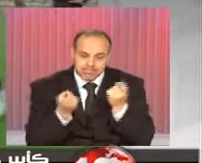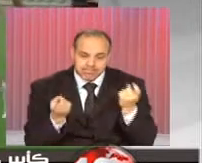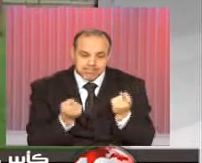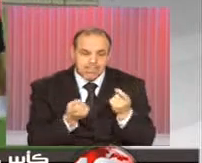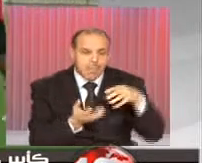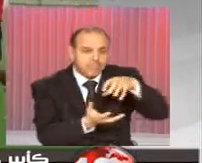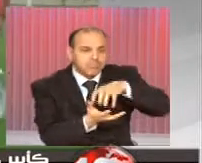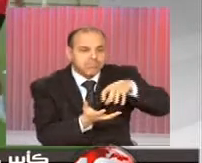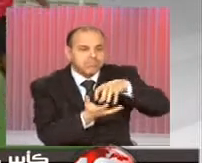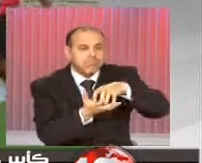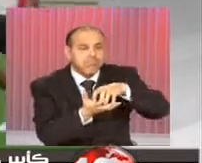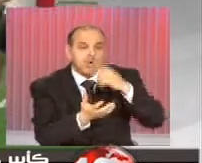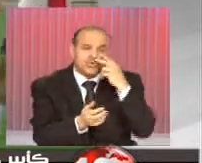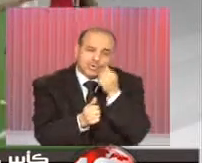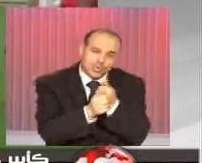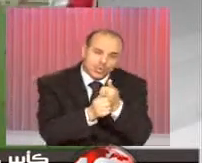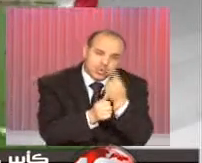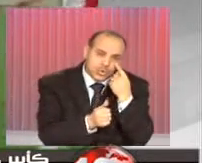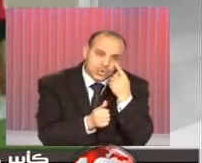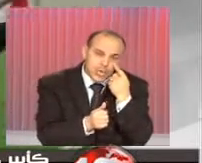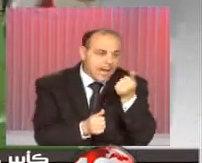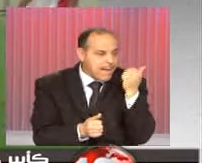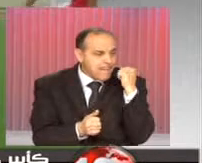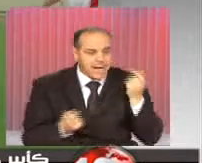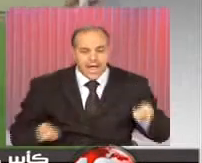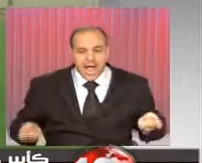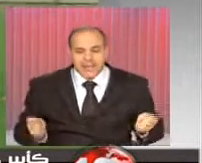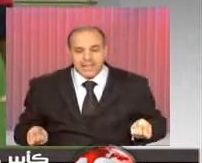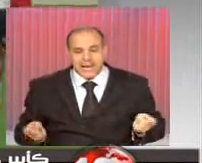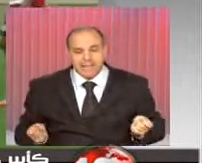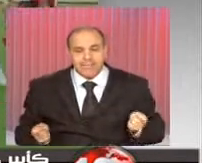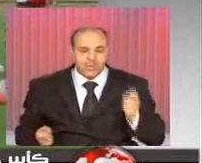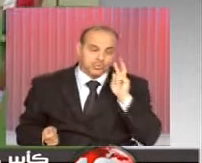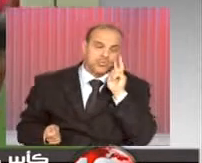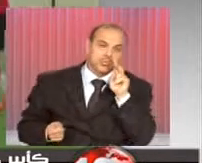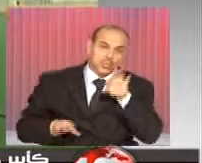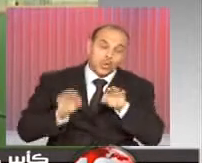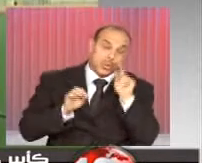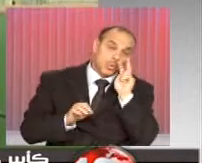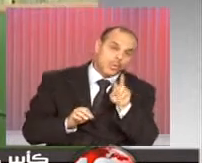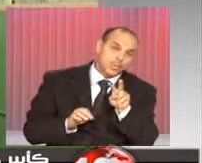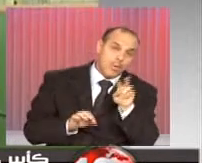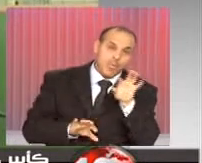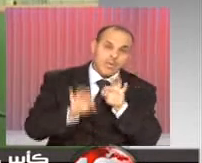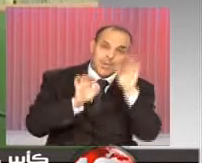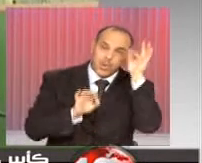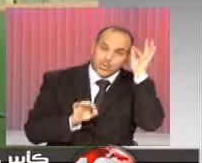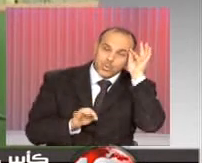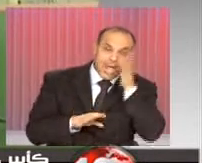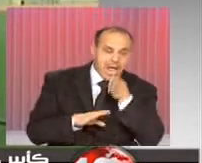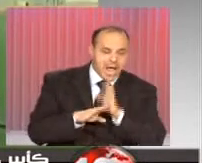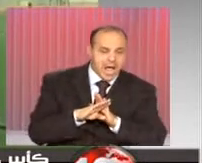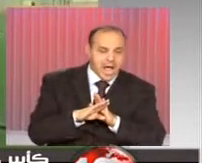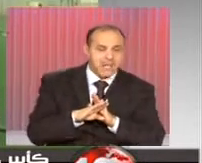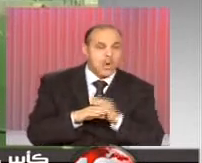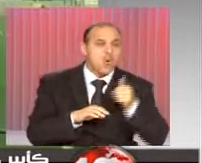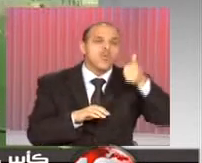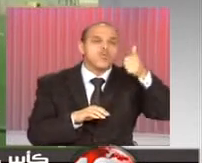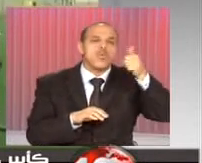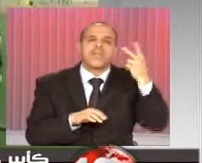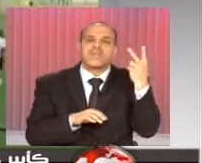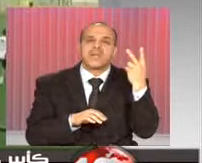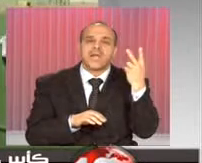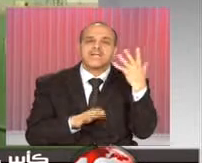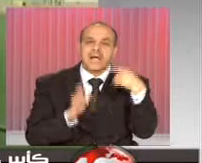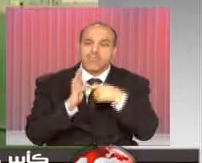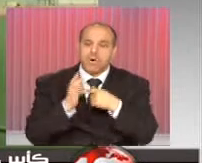بيكوي بمدينة باتا، حيث أجرى أمس حصة لإزالة الإرهاق. كان المنتخب التونسي تأهل على رأس المجموعة الثانية